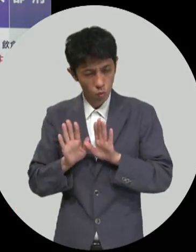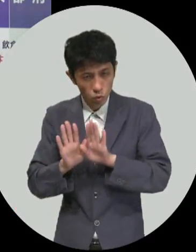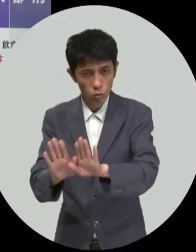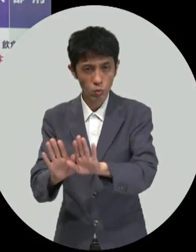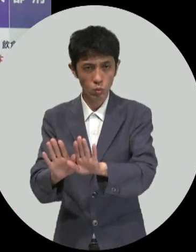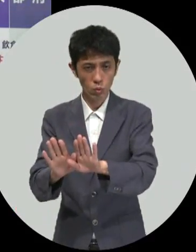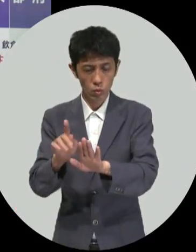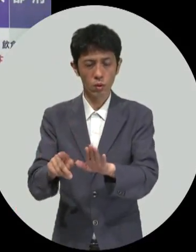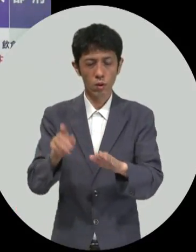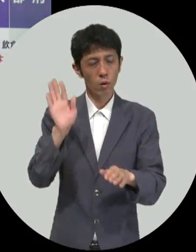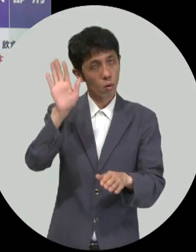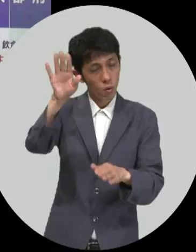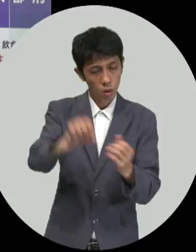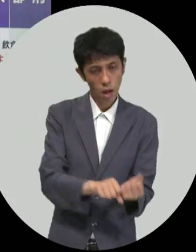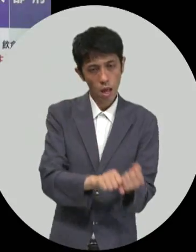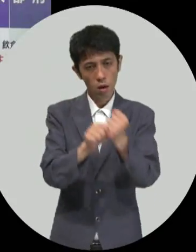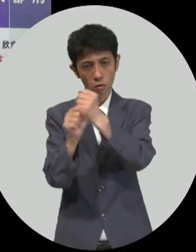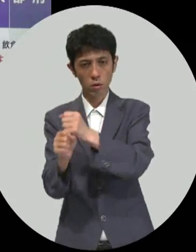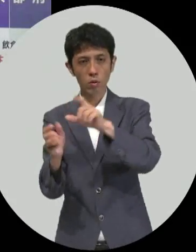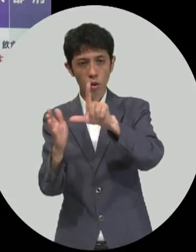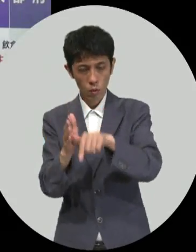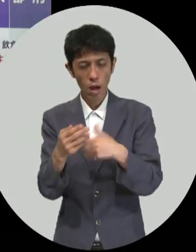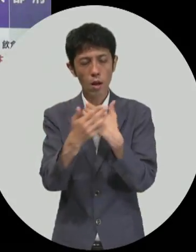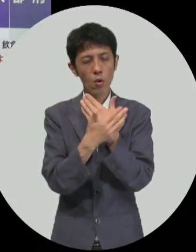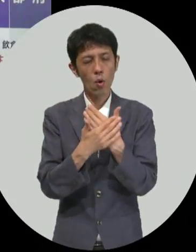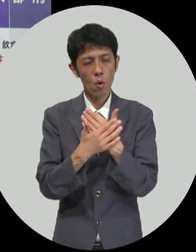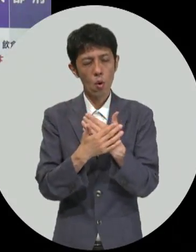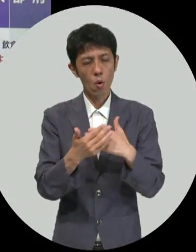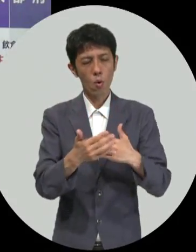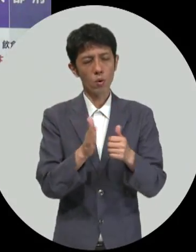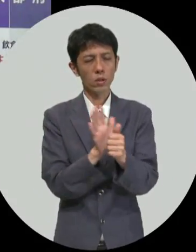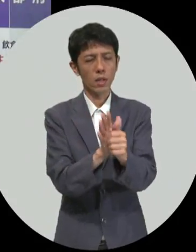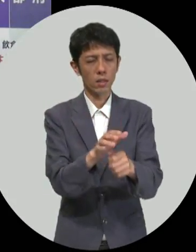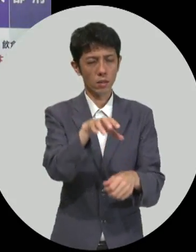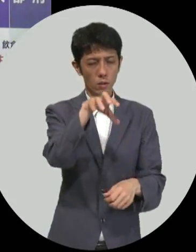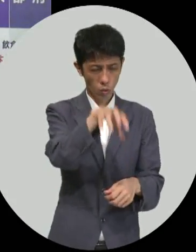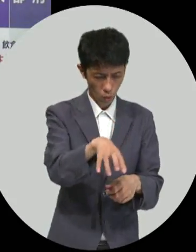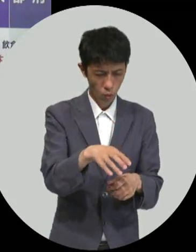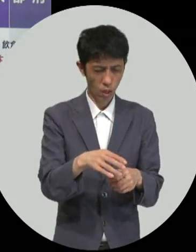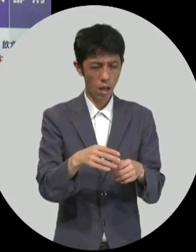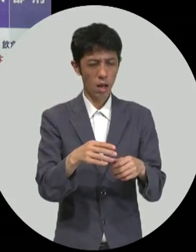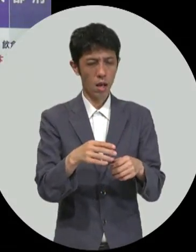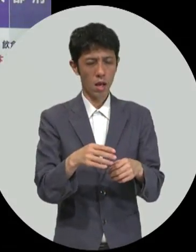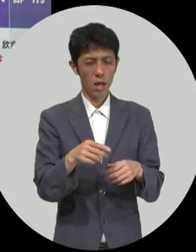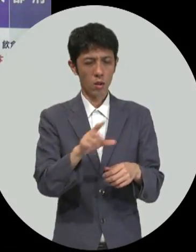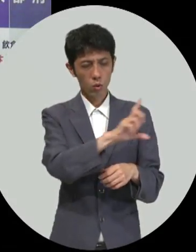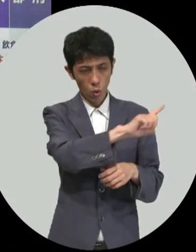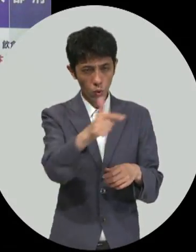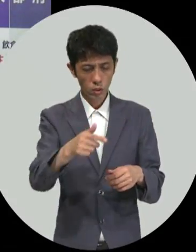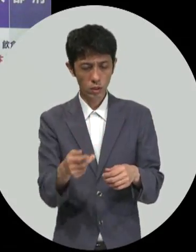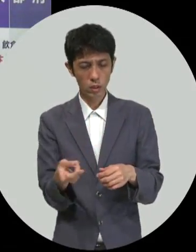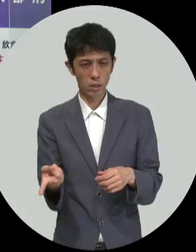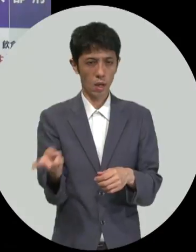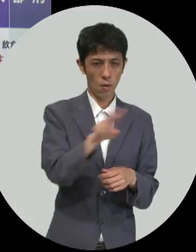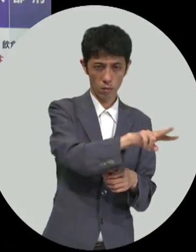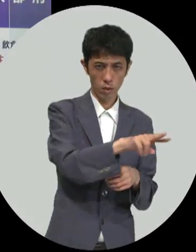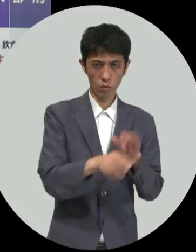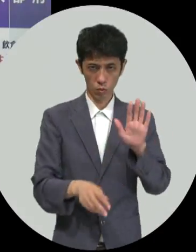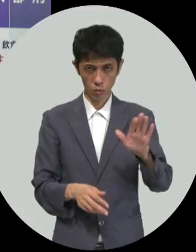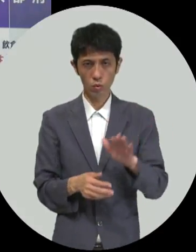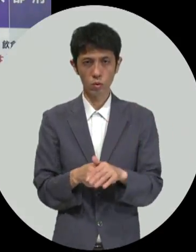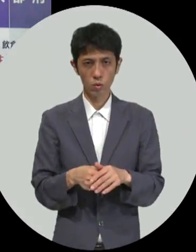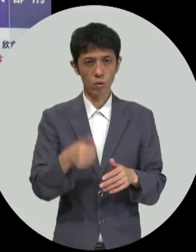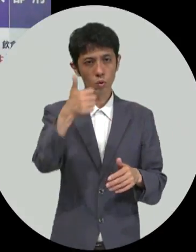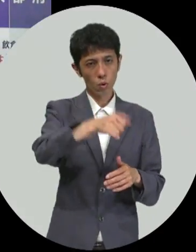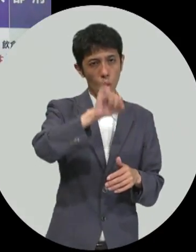回復した場合は療養支援病床なり老健施設のところに行くということで、老健施設につきましては従